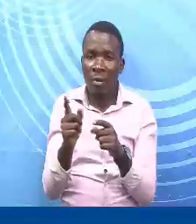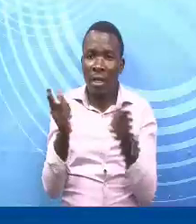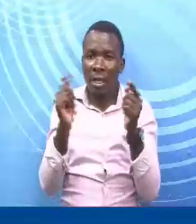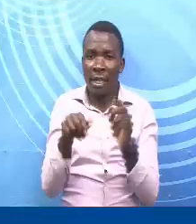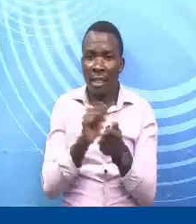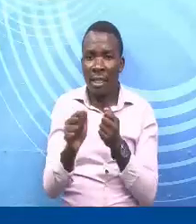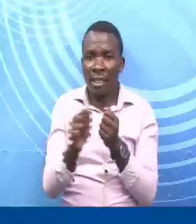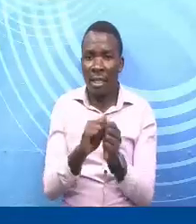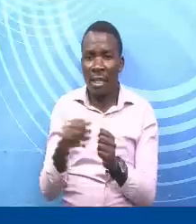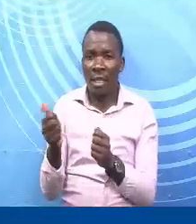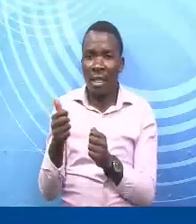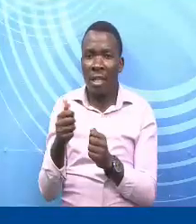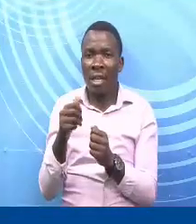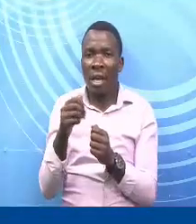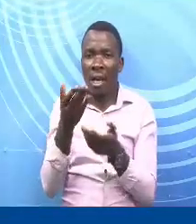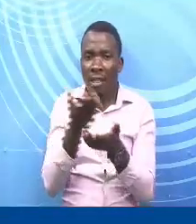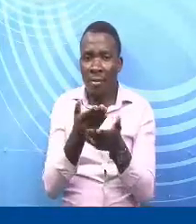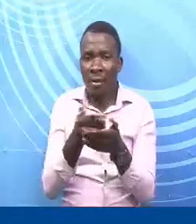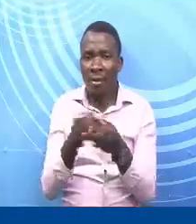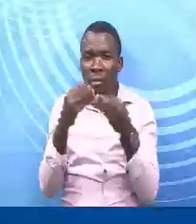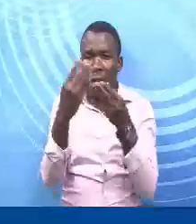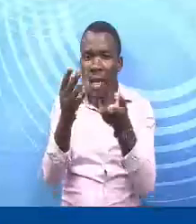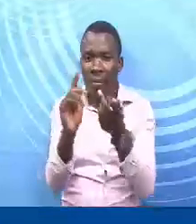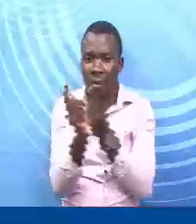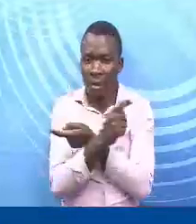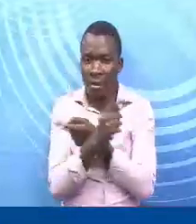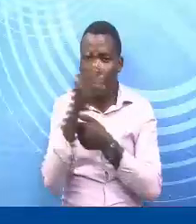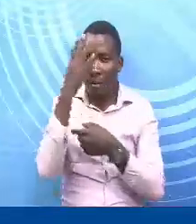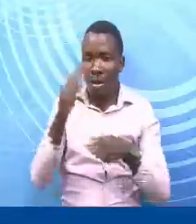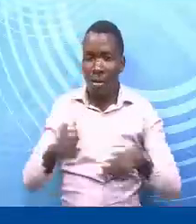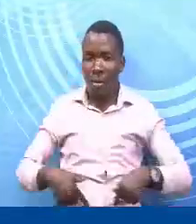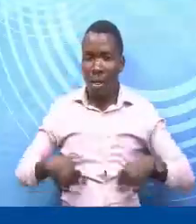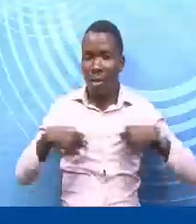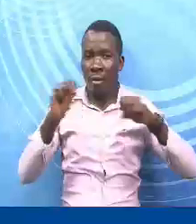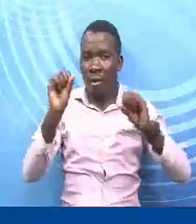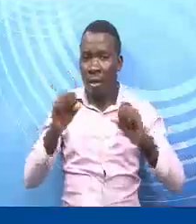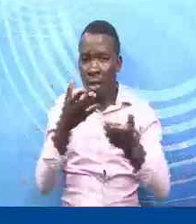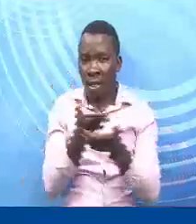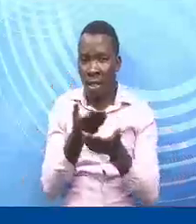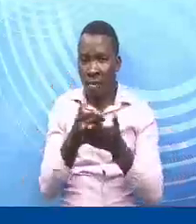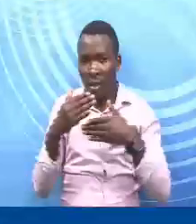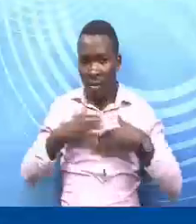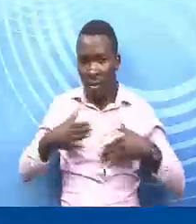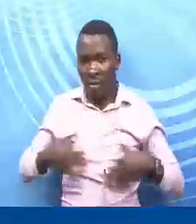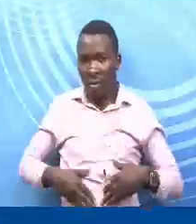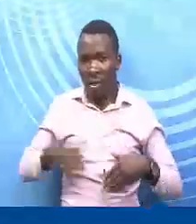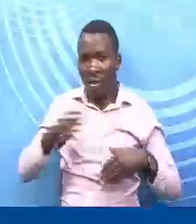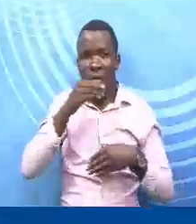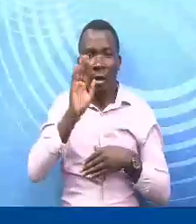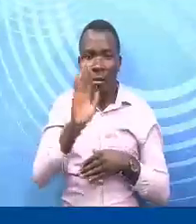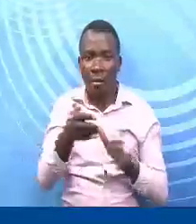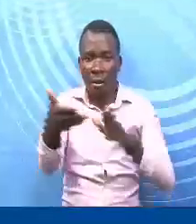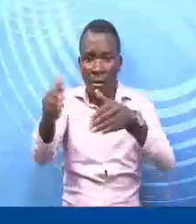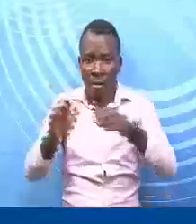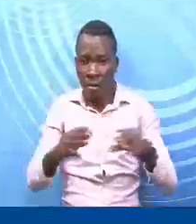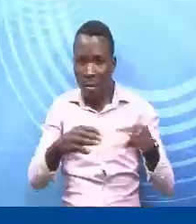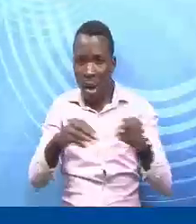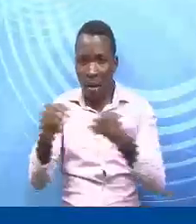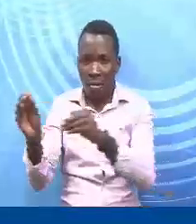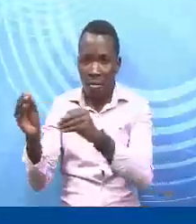mukarugagi asaba ko yahabwa ingurane kuko ngo nta bundi buryo bwo kuba hafite ariko akanasaba ko umubiri w'umugabo ushyinguye ahubatswe iki kigega wakimurwa